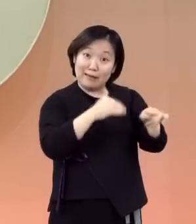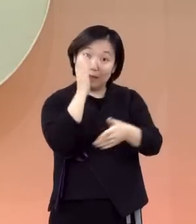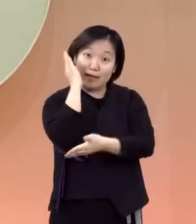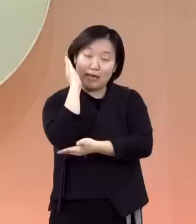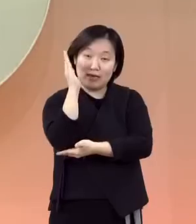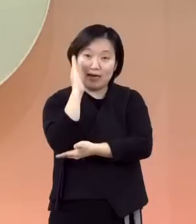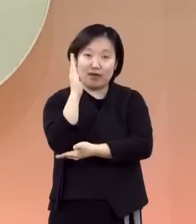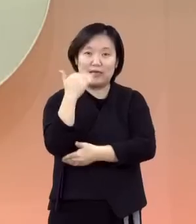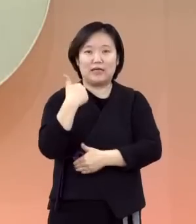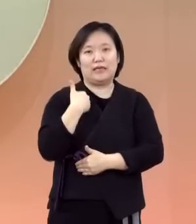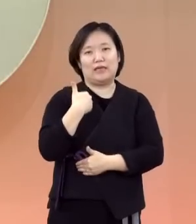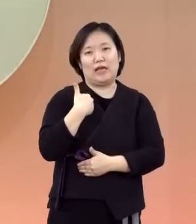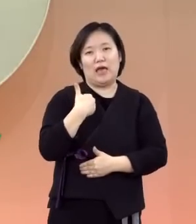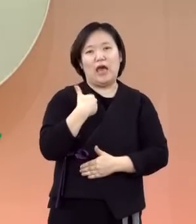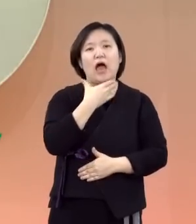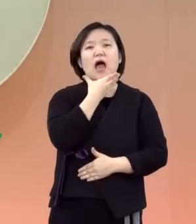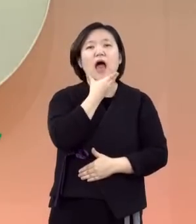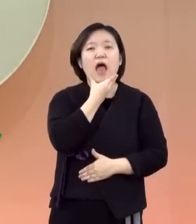가르치셨듯이,